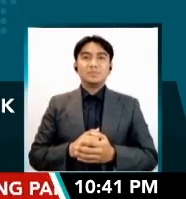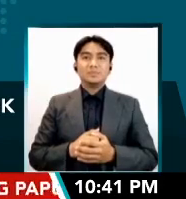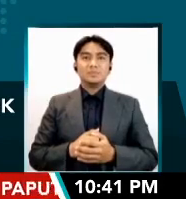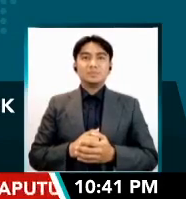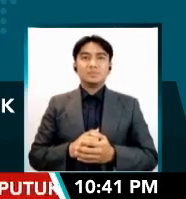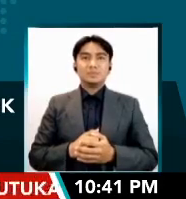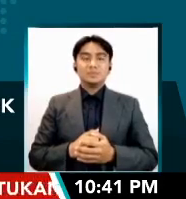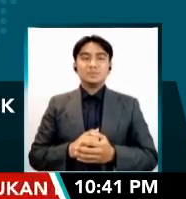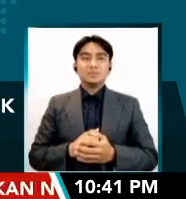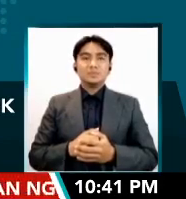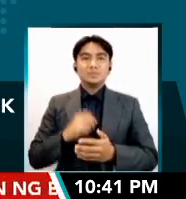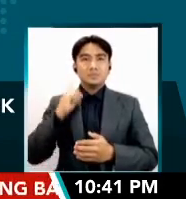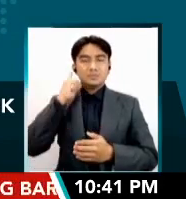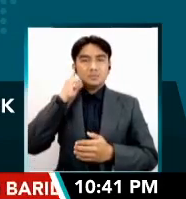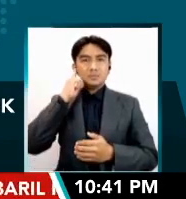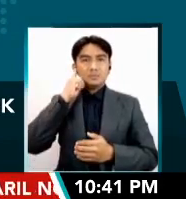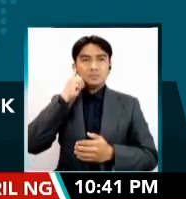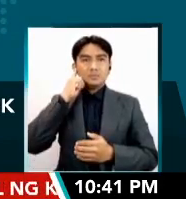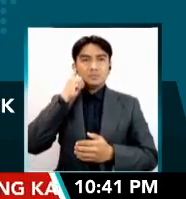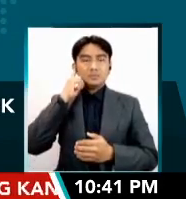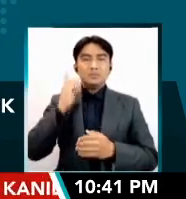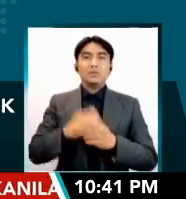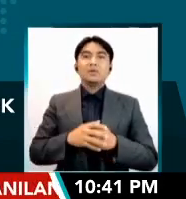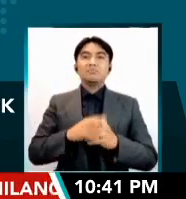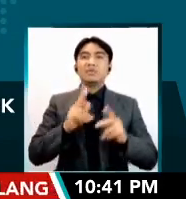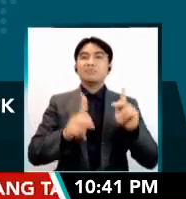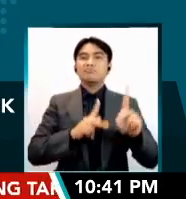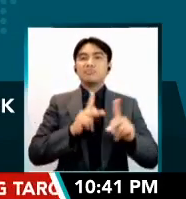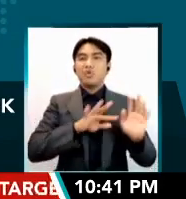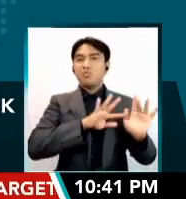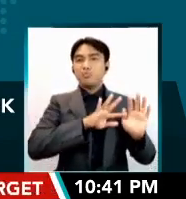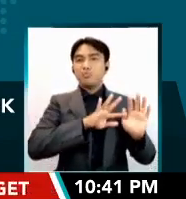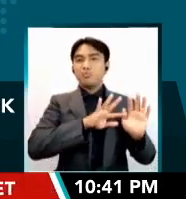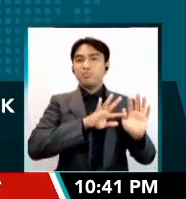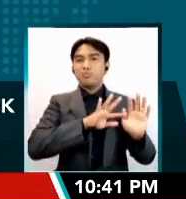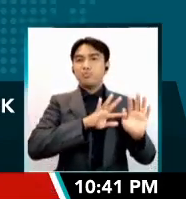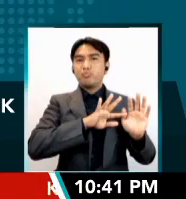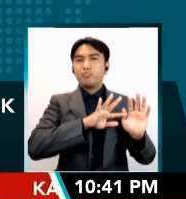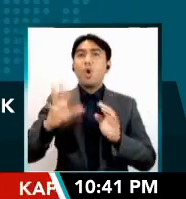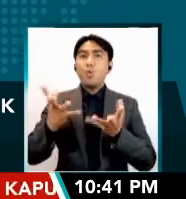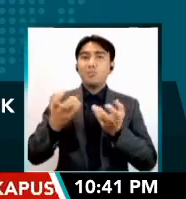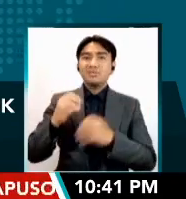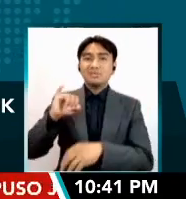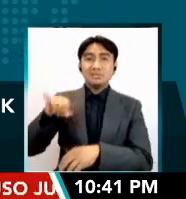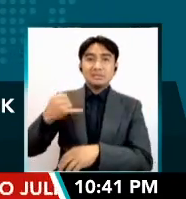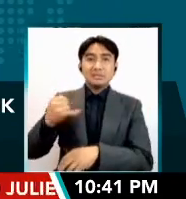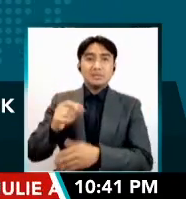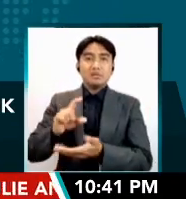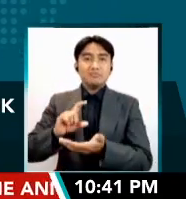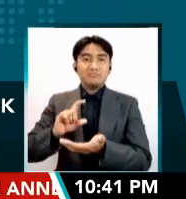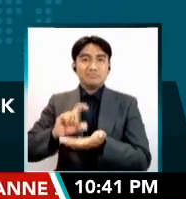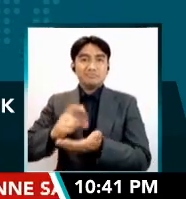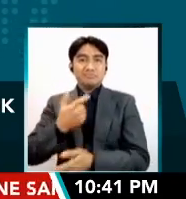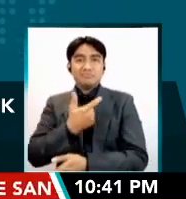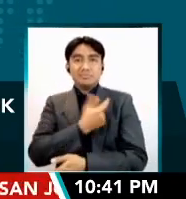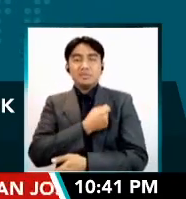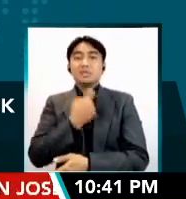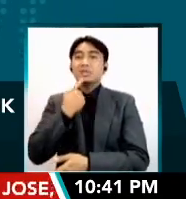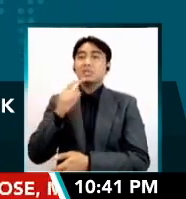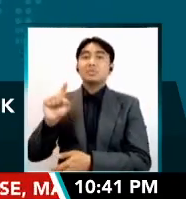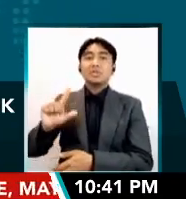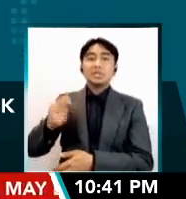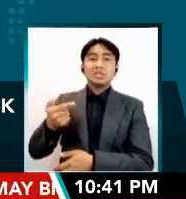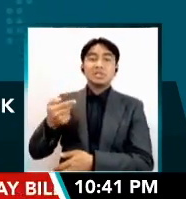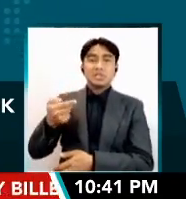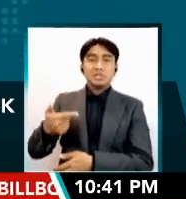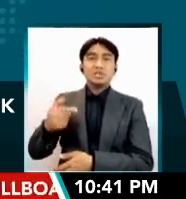Yan po, nagunahan ang mga gustong magpabakuna ng Johnson & Johnson vaccine. Ayon sa lokal na pamahalaan, kabilang